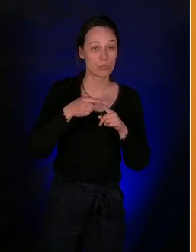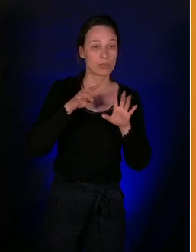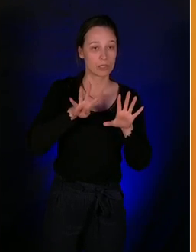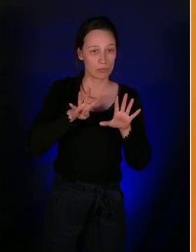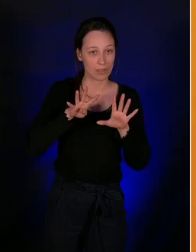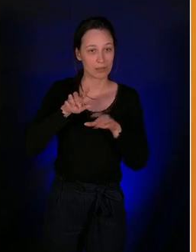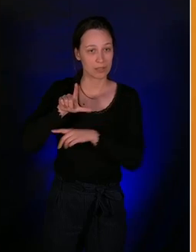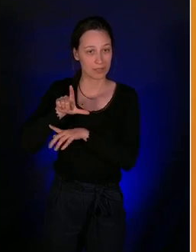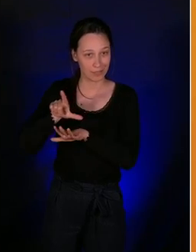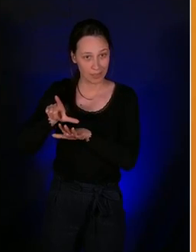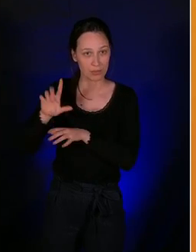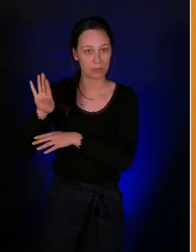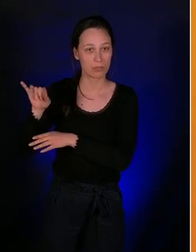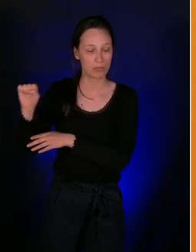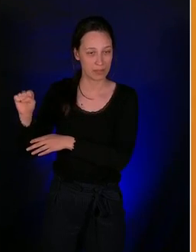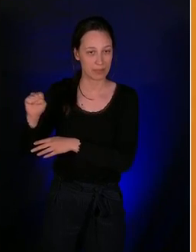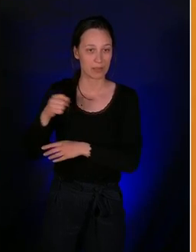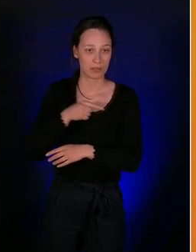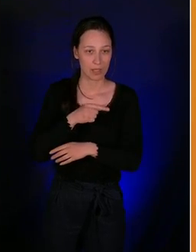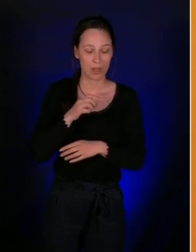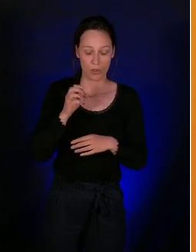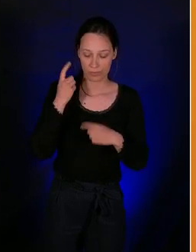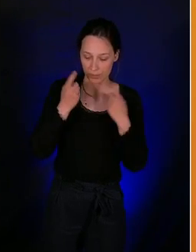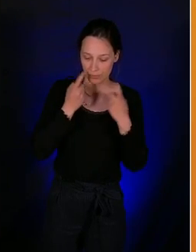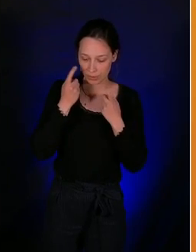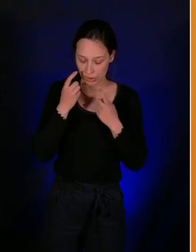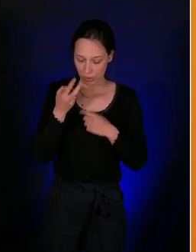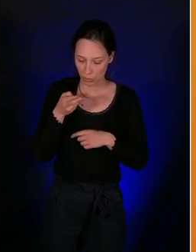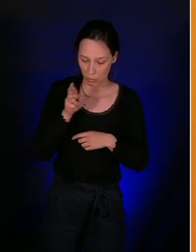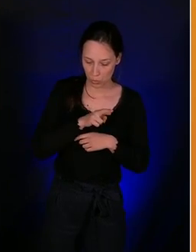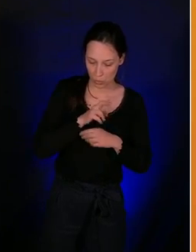question d'un retour à un indice CGT, en tout cas